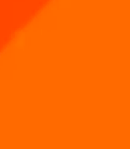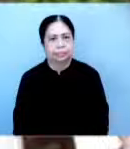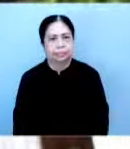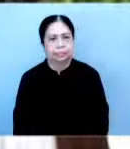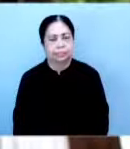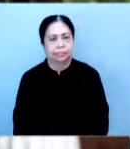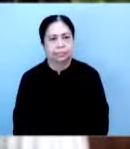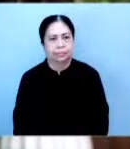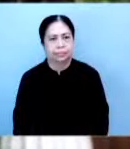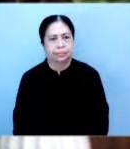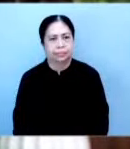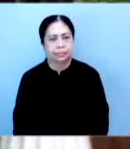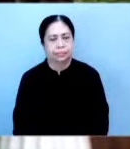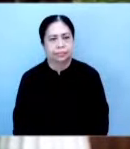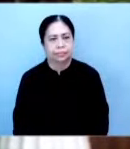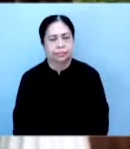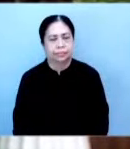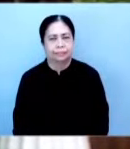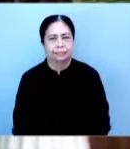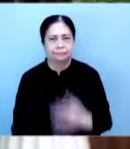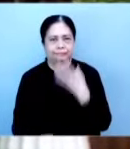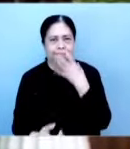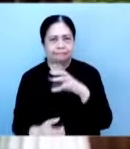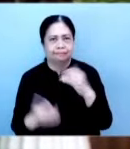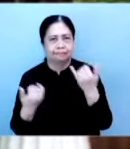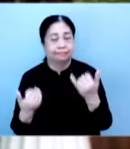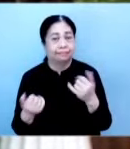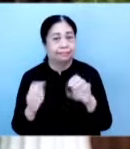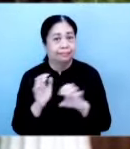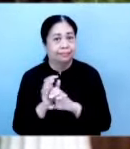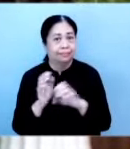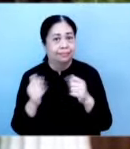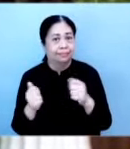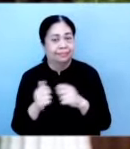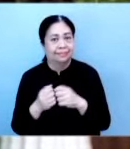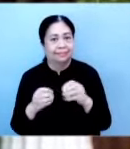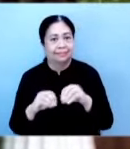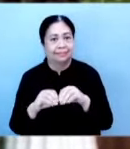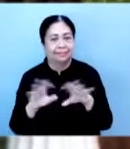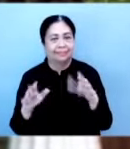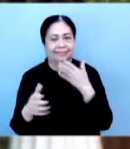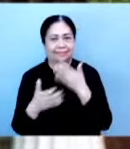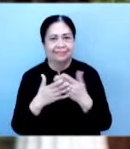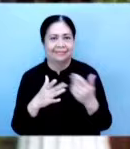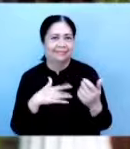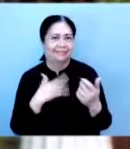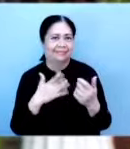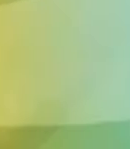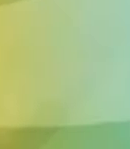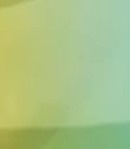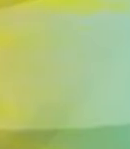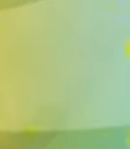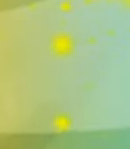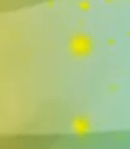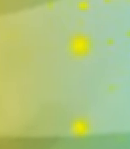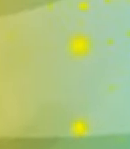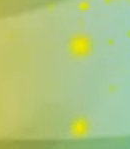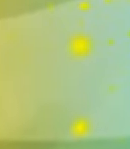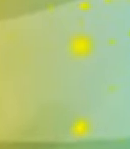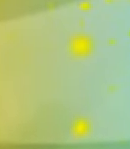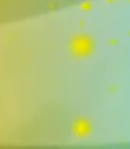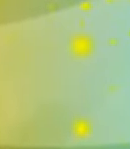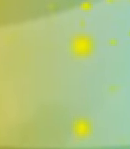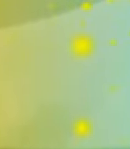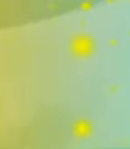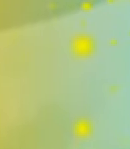Kai the heat is on tulad na lamang po ng ating pagpapakalat ng good bads at pamb buwenas ngayong umaga kaya mga kapatid tara na't